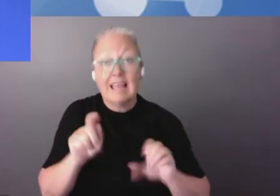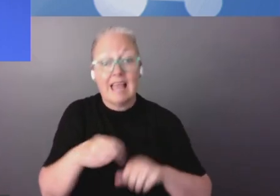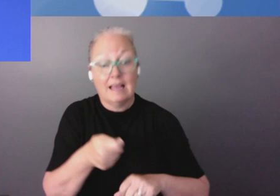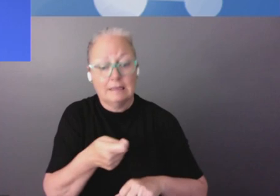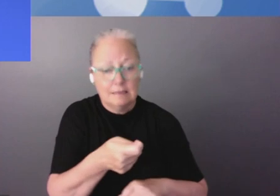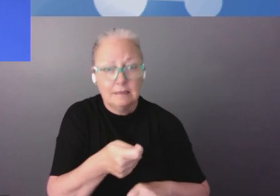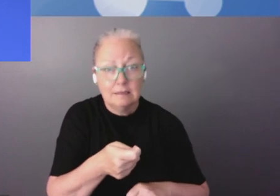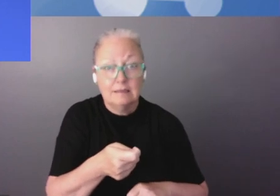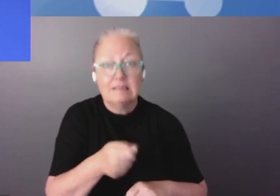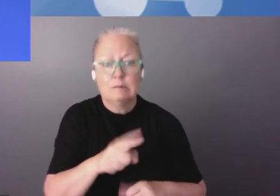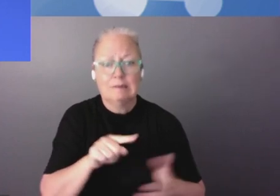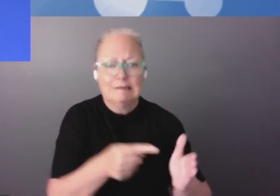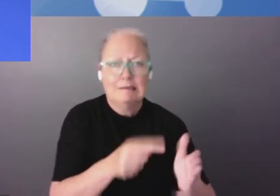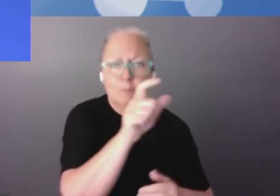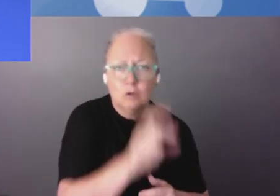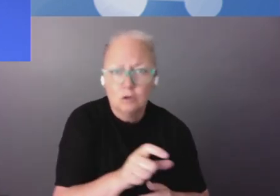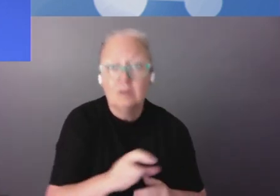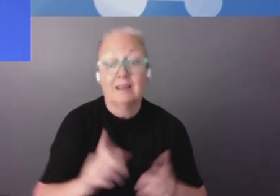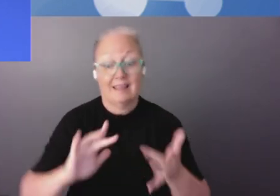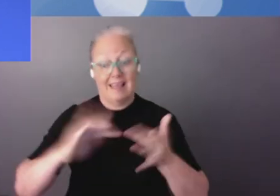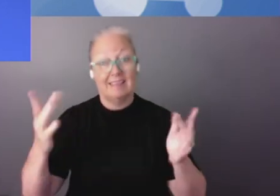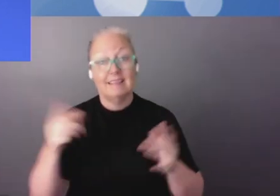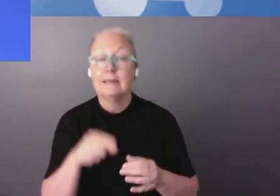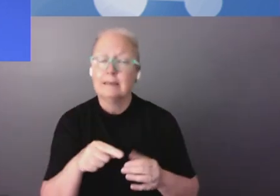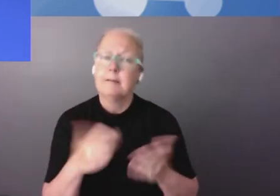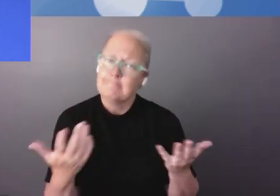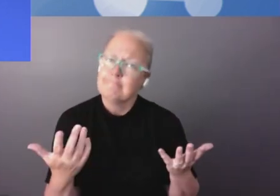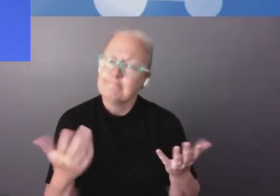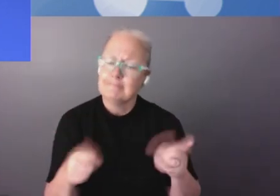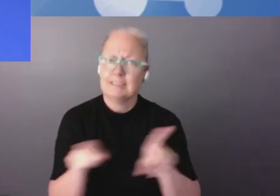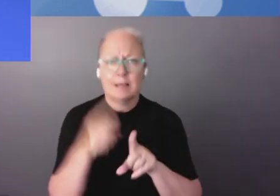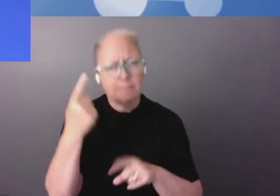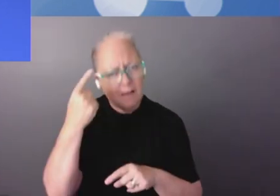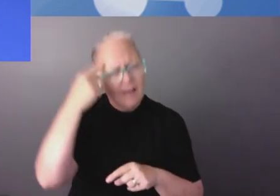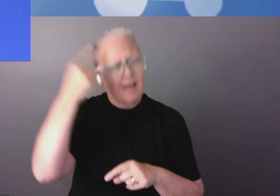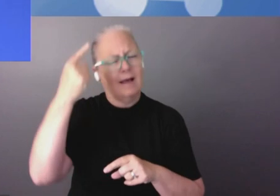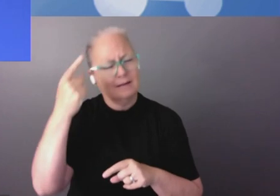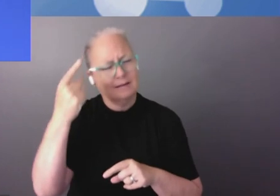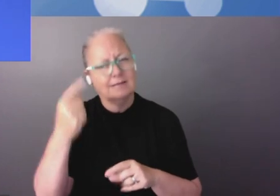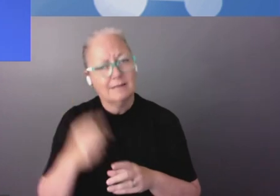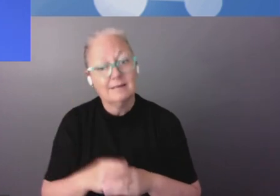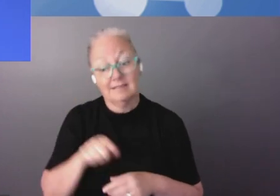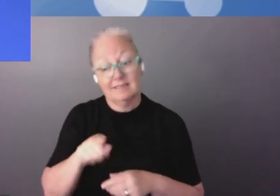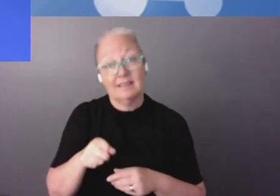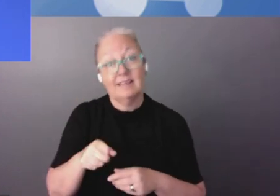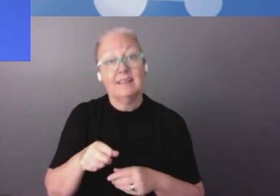bardziej wpływającym na życie wszystkich ludzi jednocześnie na całym świecie.